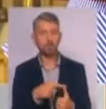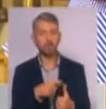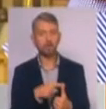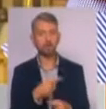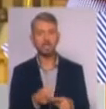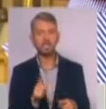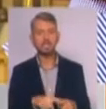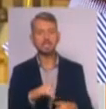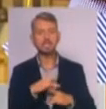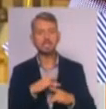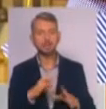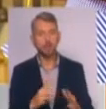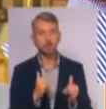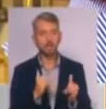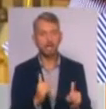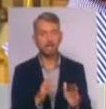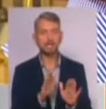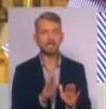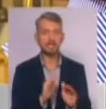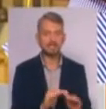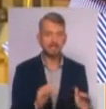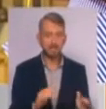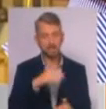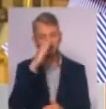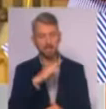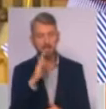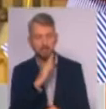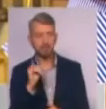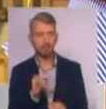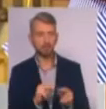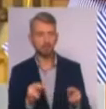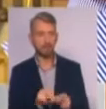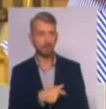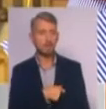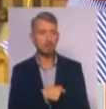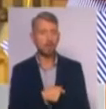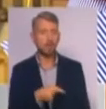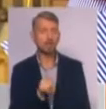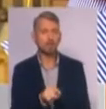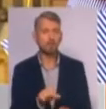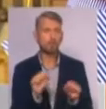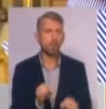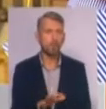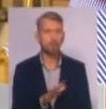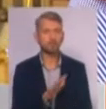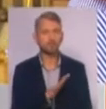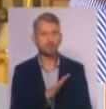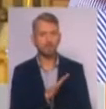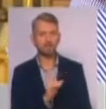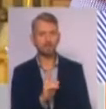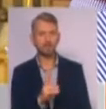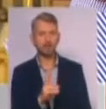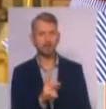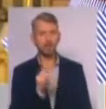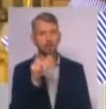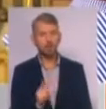це свято для дітей, батьків та вчителів. Депутати там можуть бути як